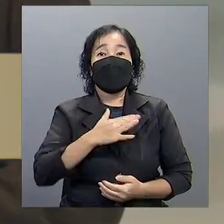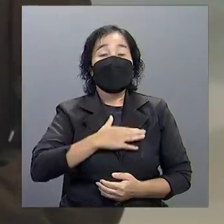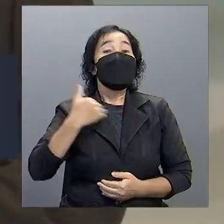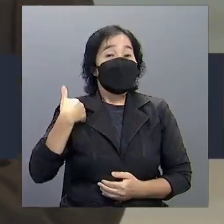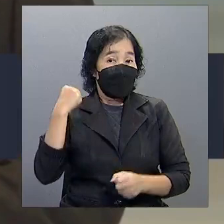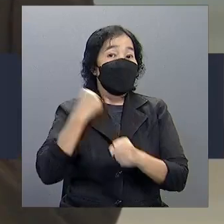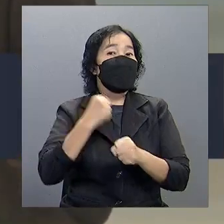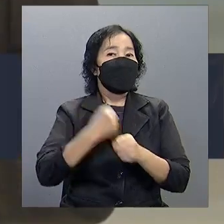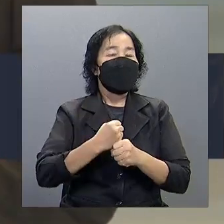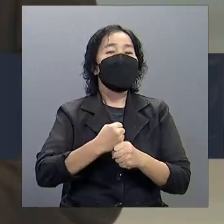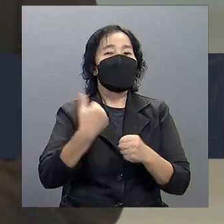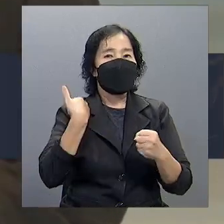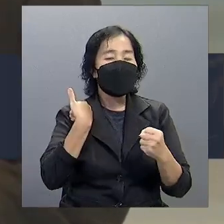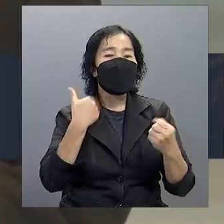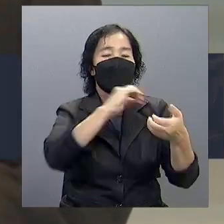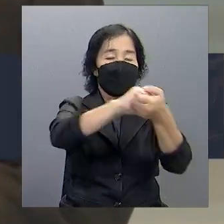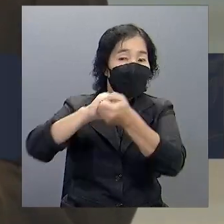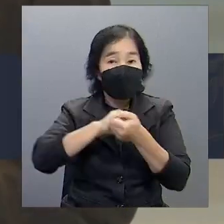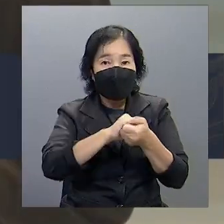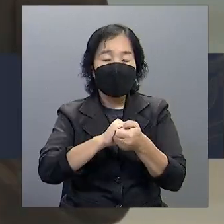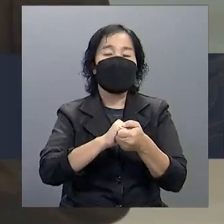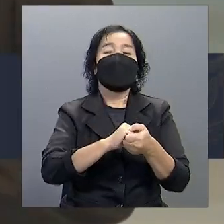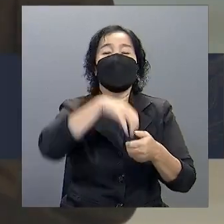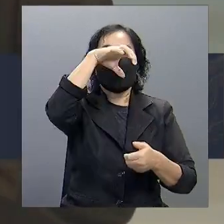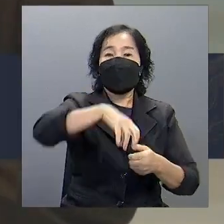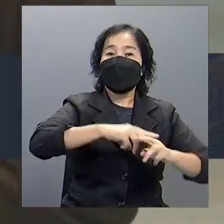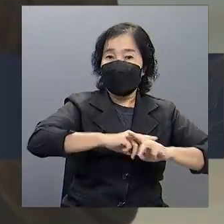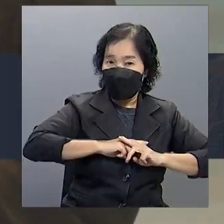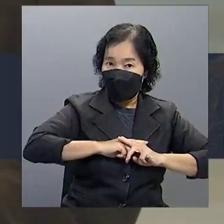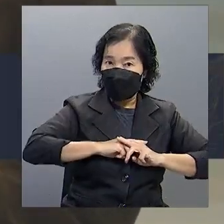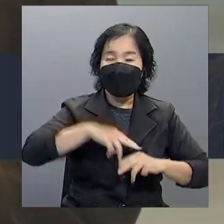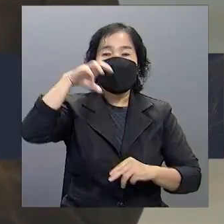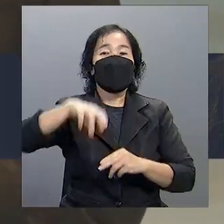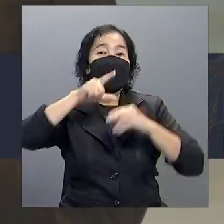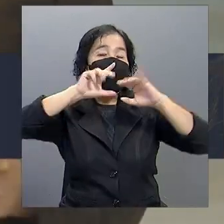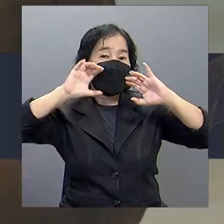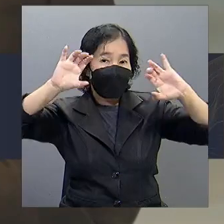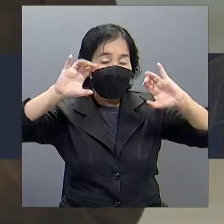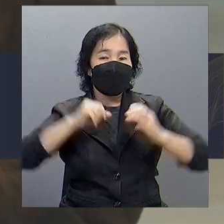กัน ครับ นะครับทั้งภาคเอกชนภาครัฐในส่วนภาครัฐ